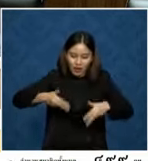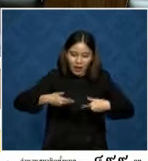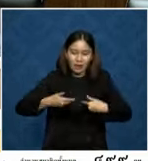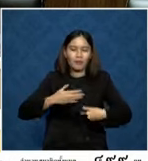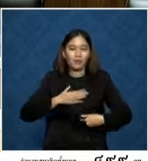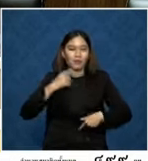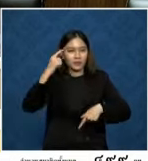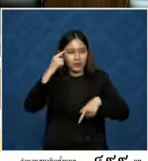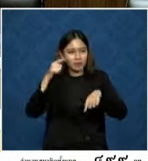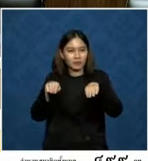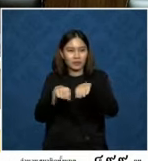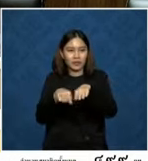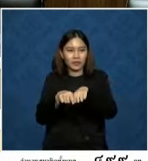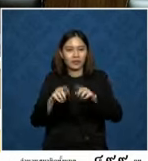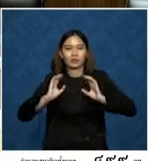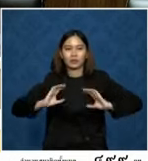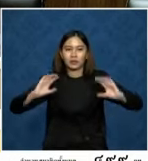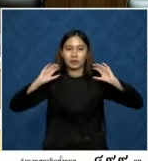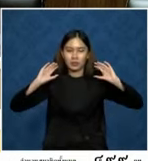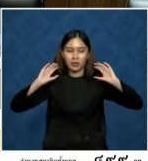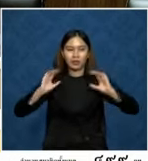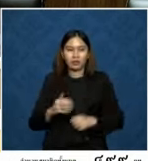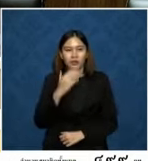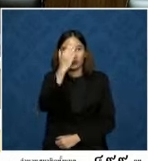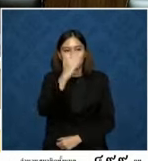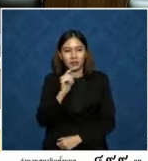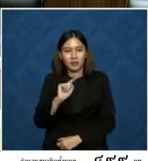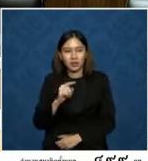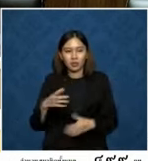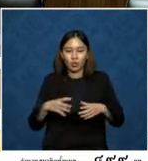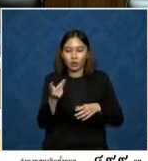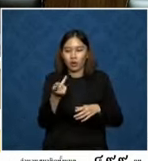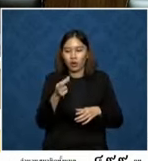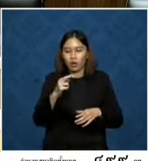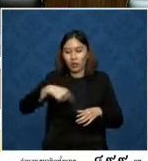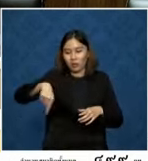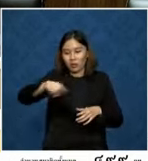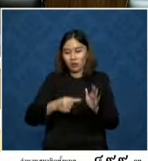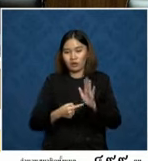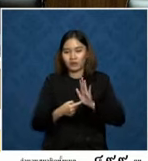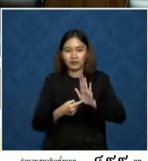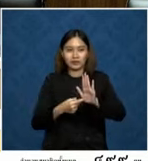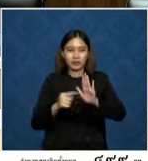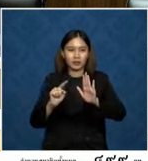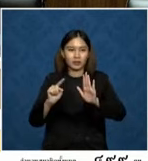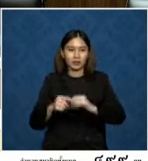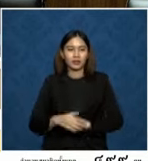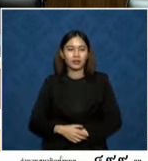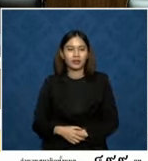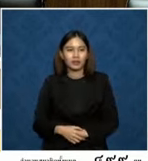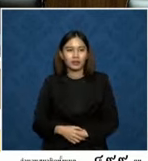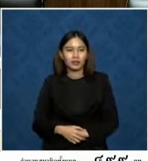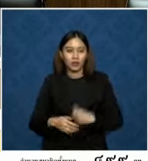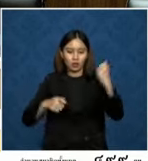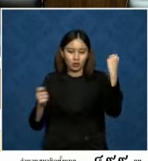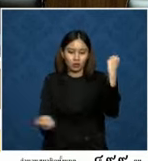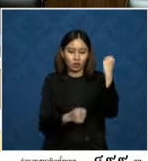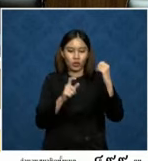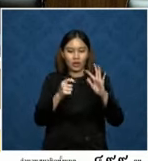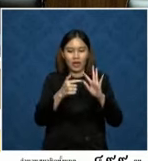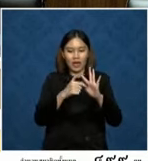ยกับรัฐบาลที่จะคณะรัฐมนตรีที่จะเสนอว่าให้โทษทางอาญ